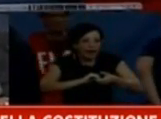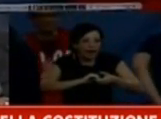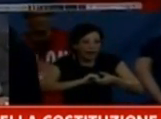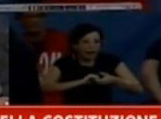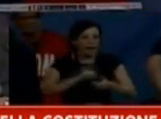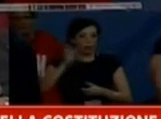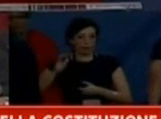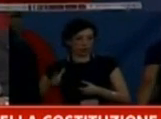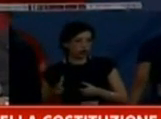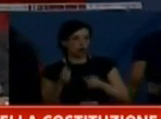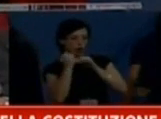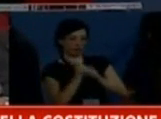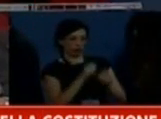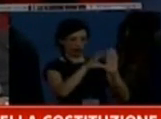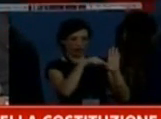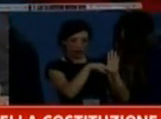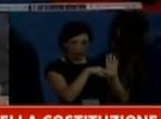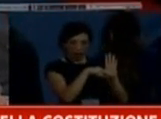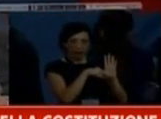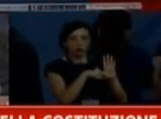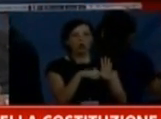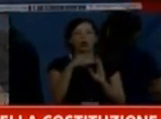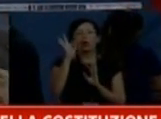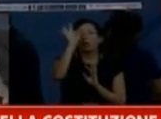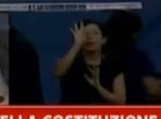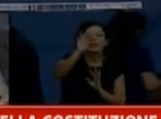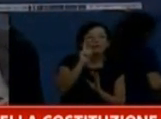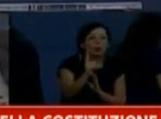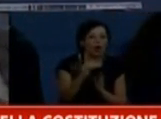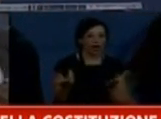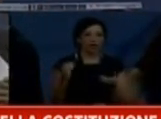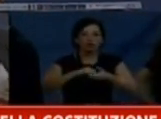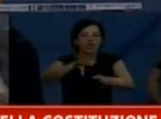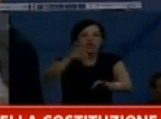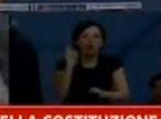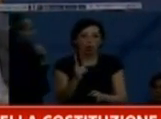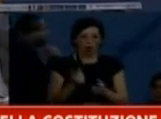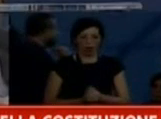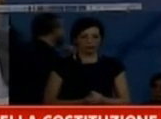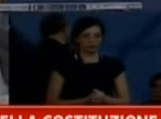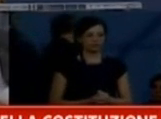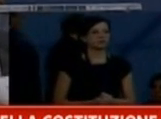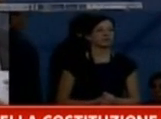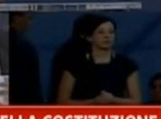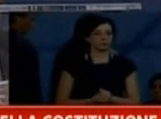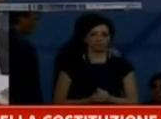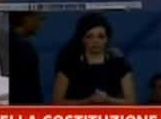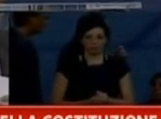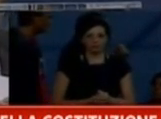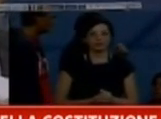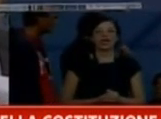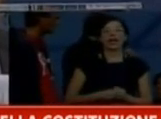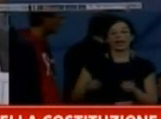momento in cui si trattava di ricostruire il nostro paese. E non ditemi che oggi non siamo di nuovo nella condizione di